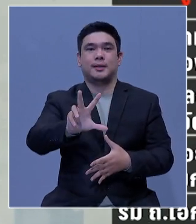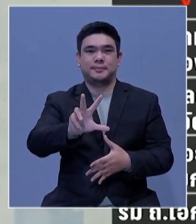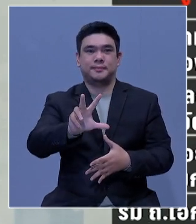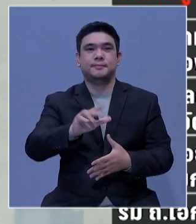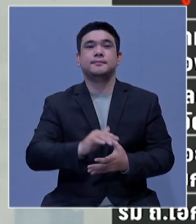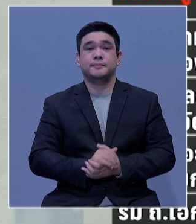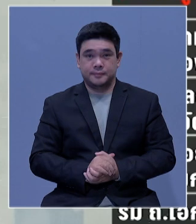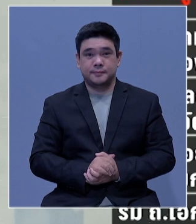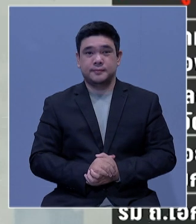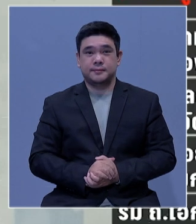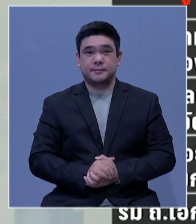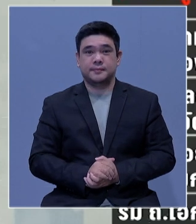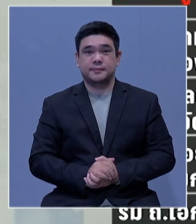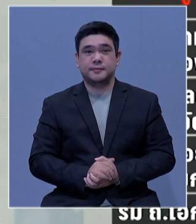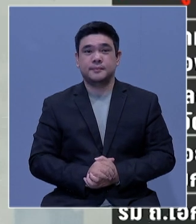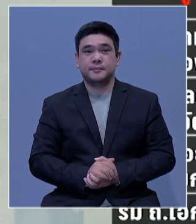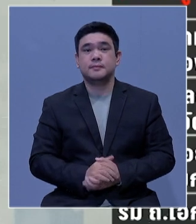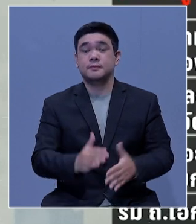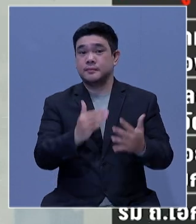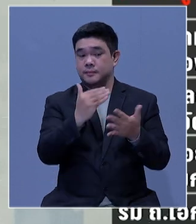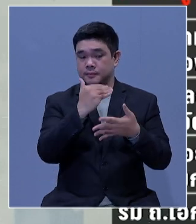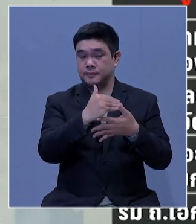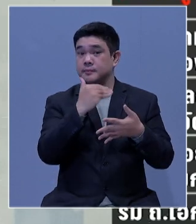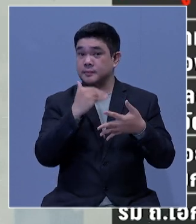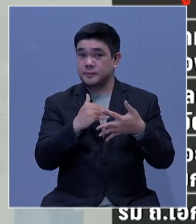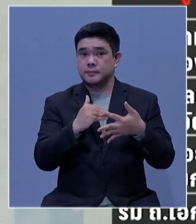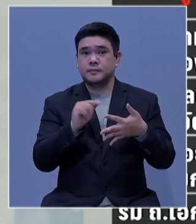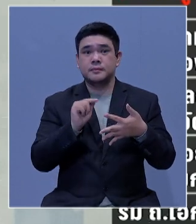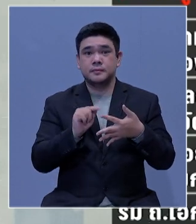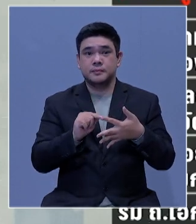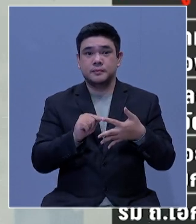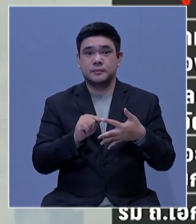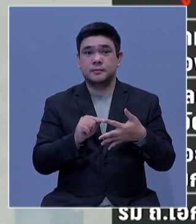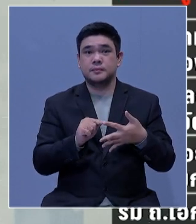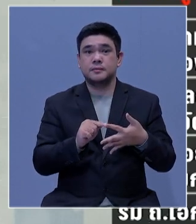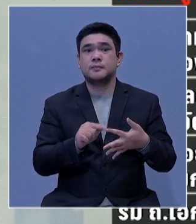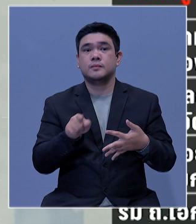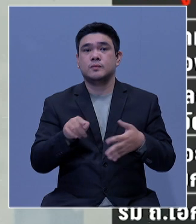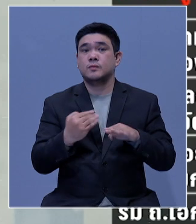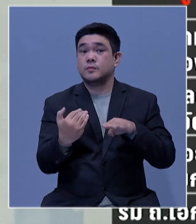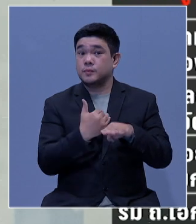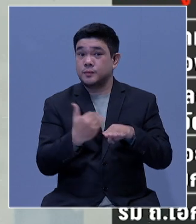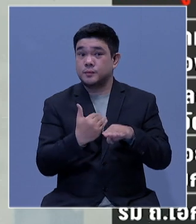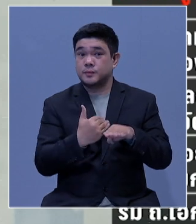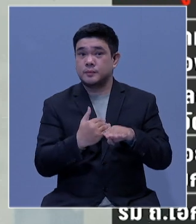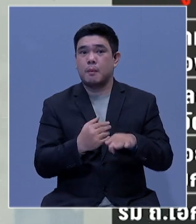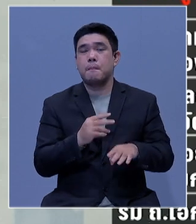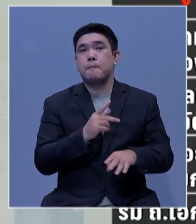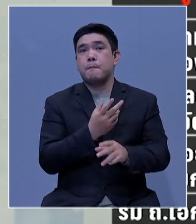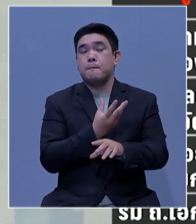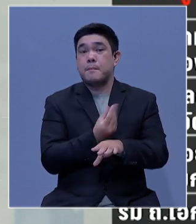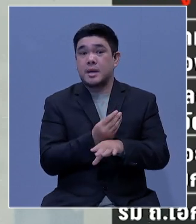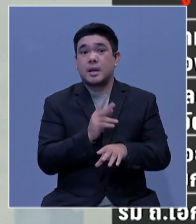ไมโครกรัมต่อลูกบาทเมตรไล่เรียงกันไปอ่ะพื้นที่อื่นๆที่ไล่ลงมาก็คือริมถนนมาเจริญเพชรเกษม